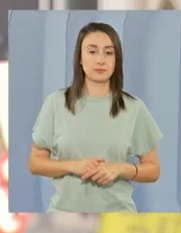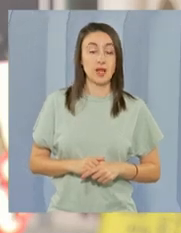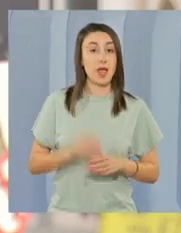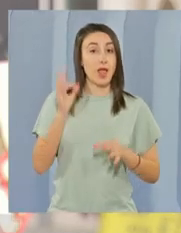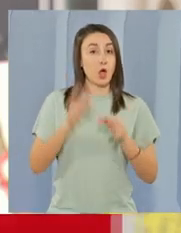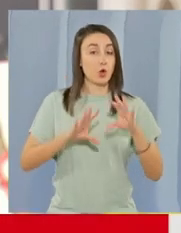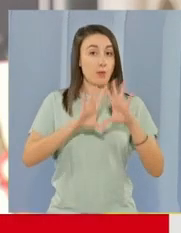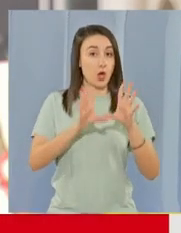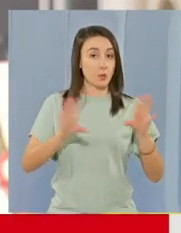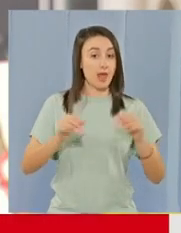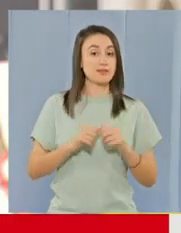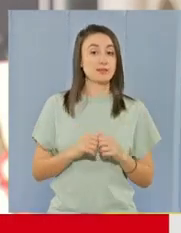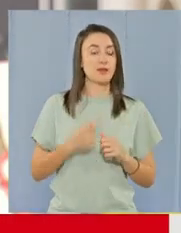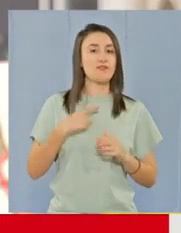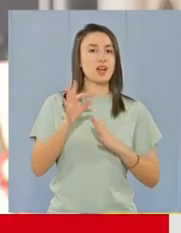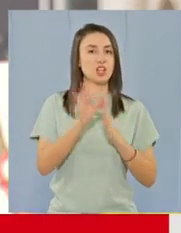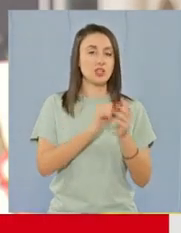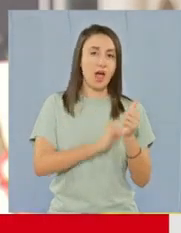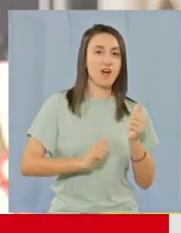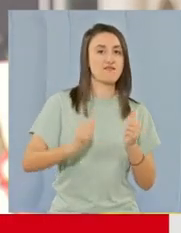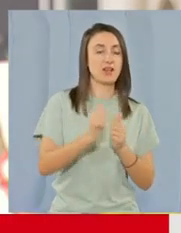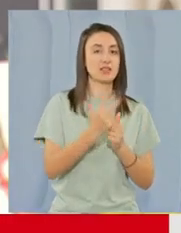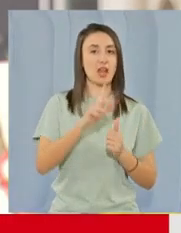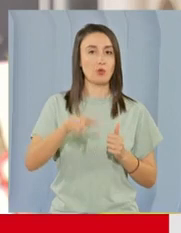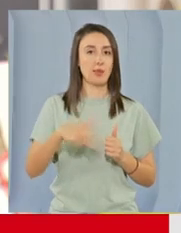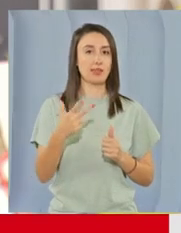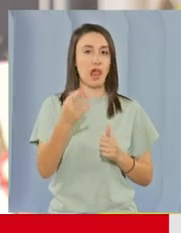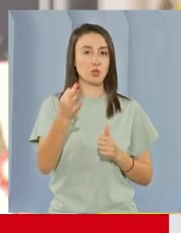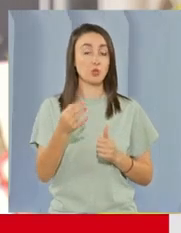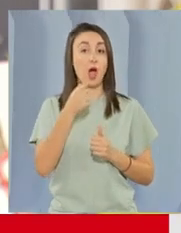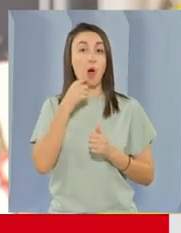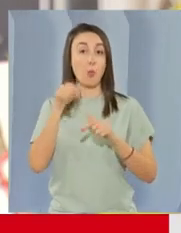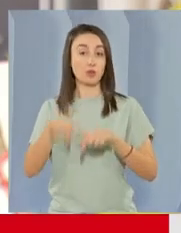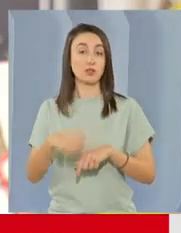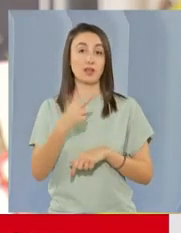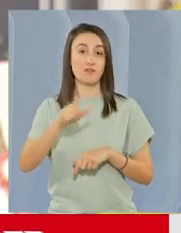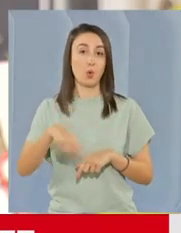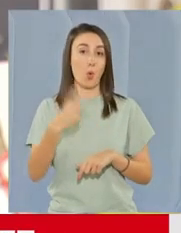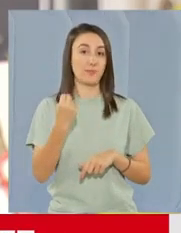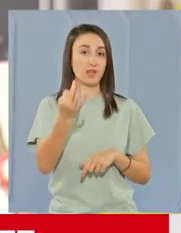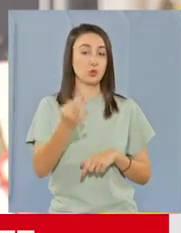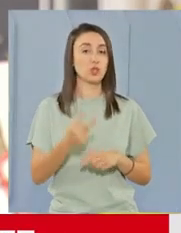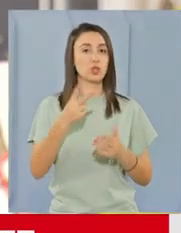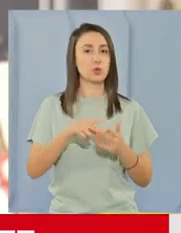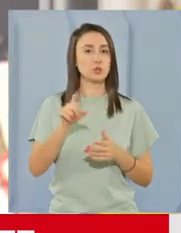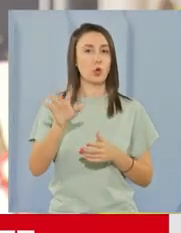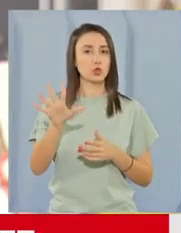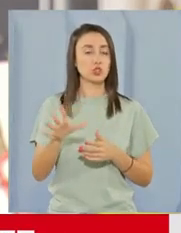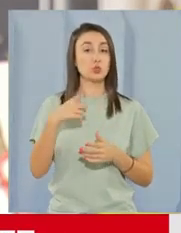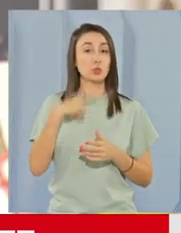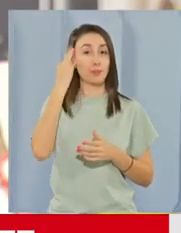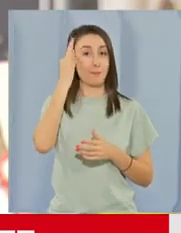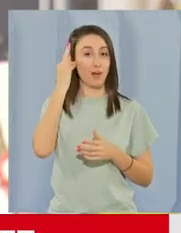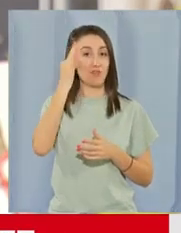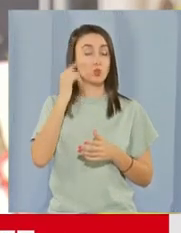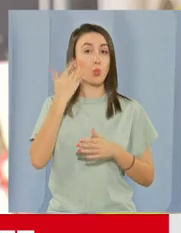Economia românească va înregistra un avans de 3,3% în acest an și de 3,8% în 2025. Sunt previziunile